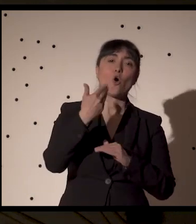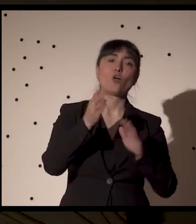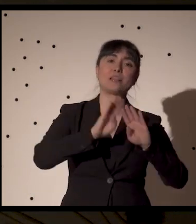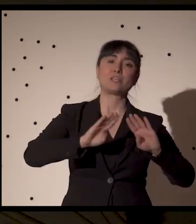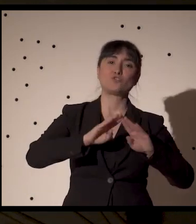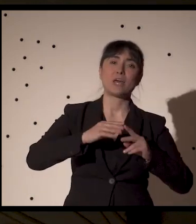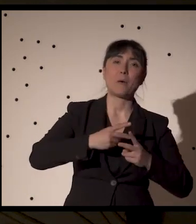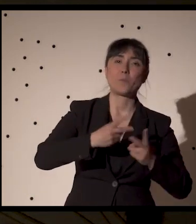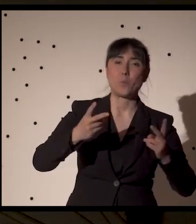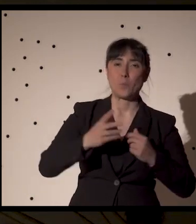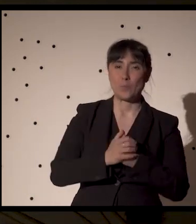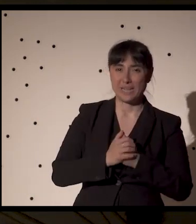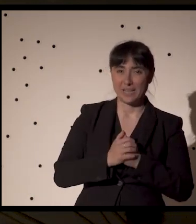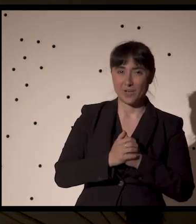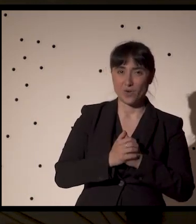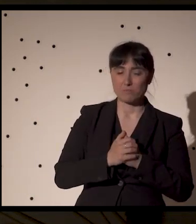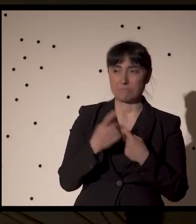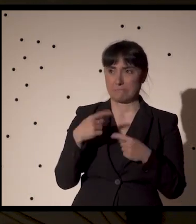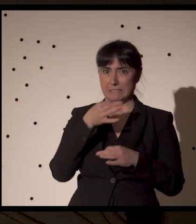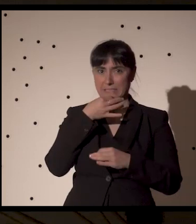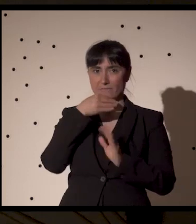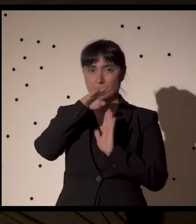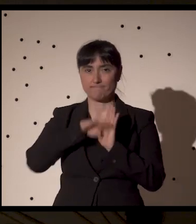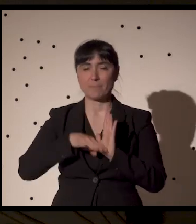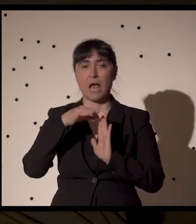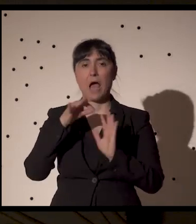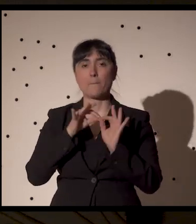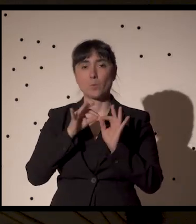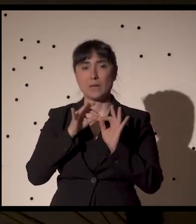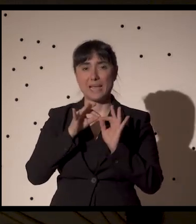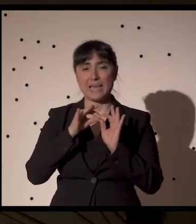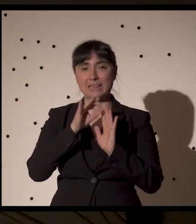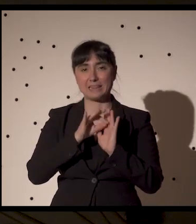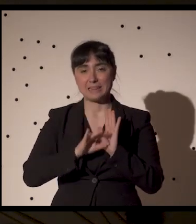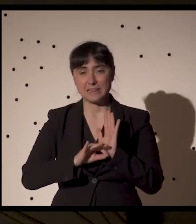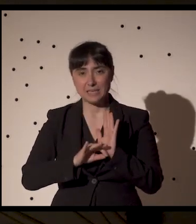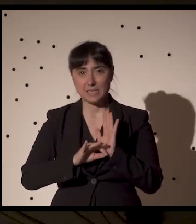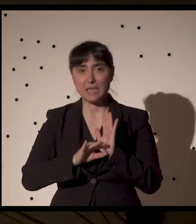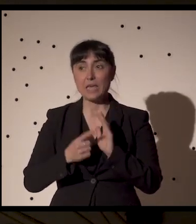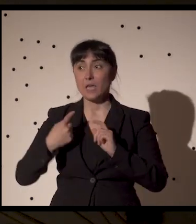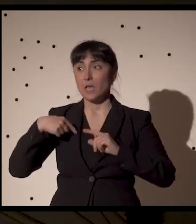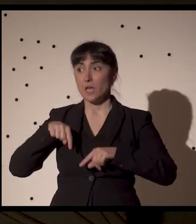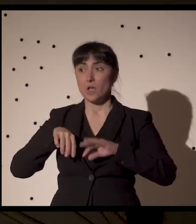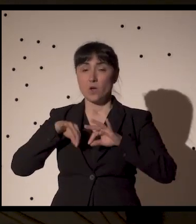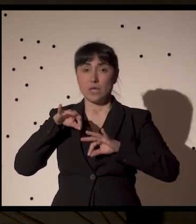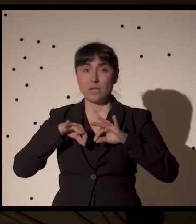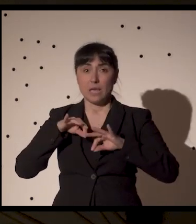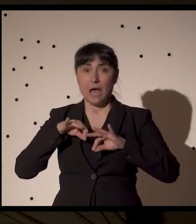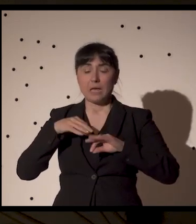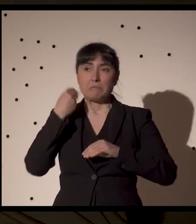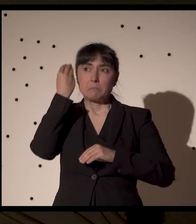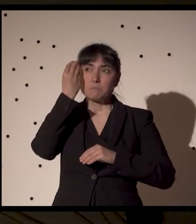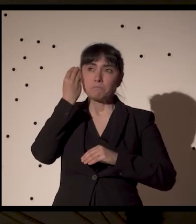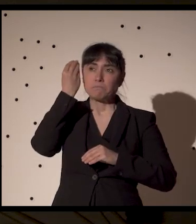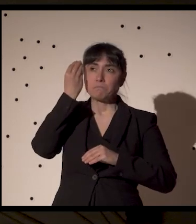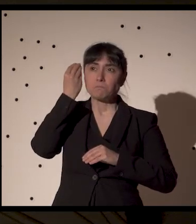appuntamenti che il Piccolo Teatro di Milano ha concepito Per consentire agli spettatori di